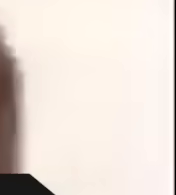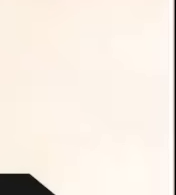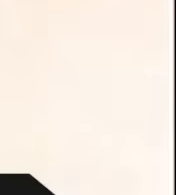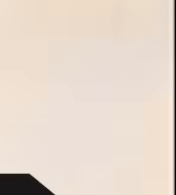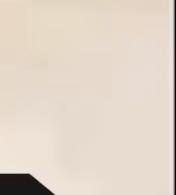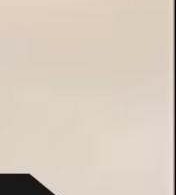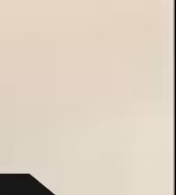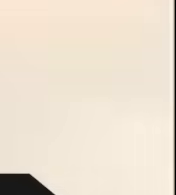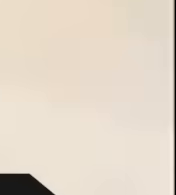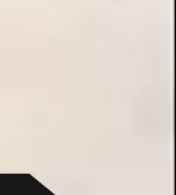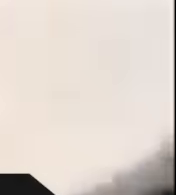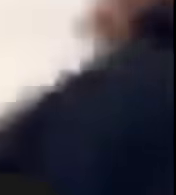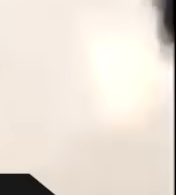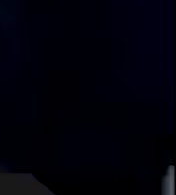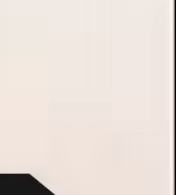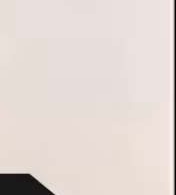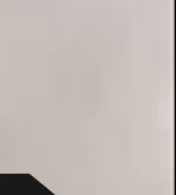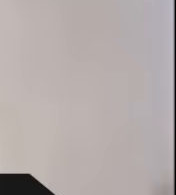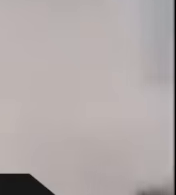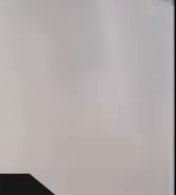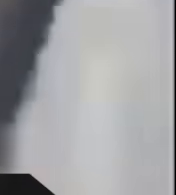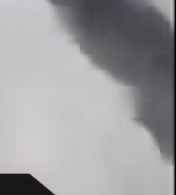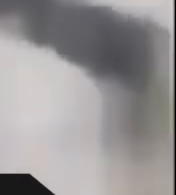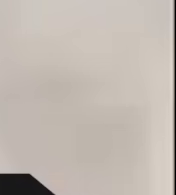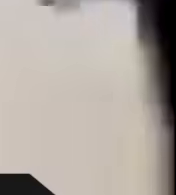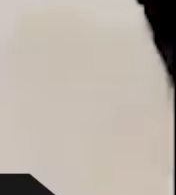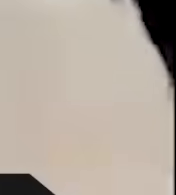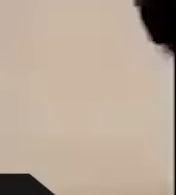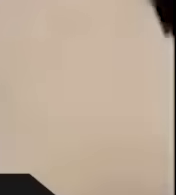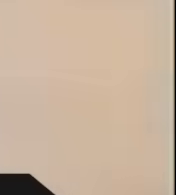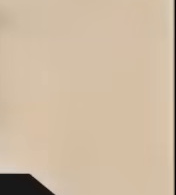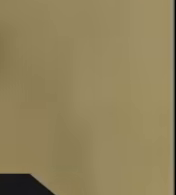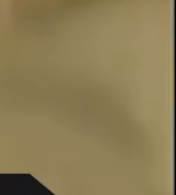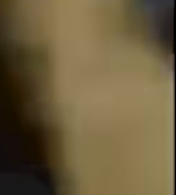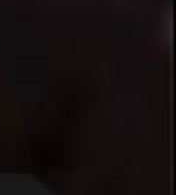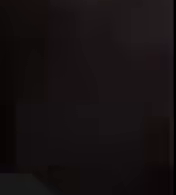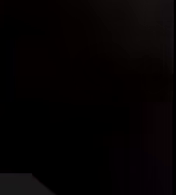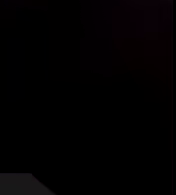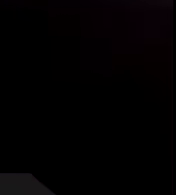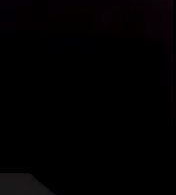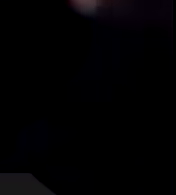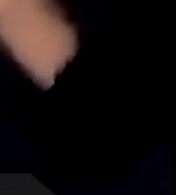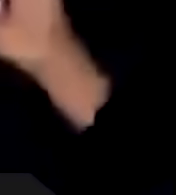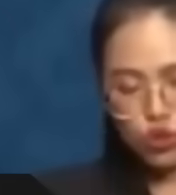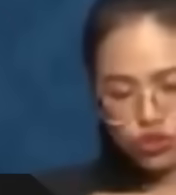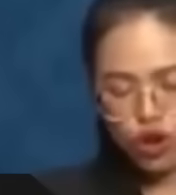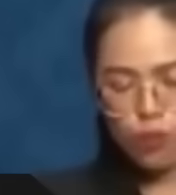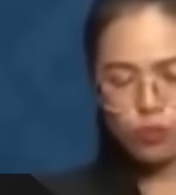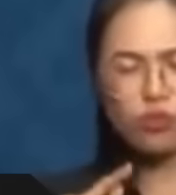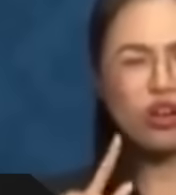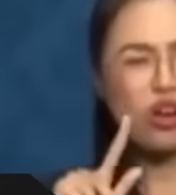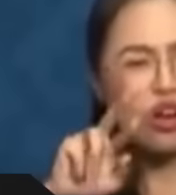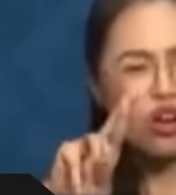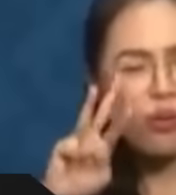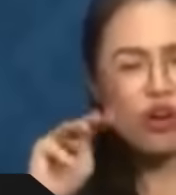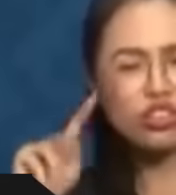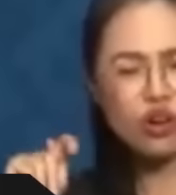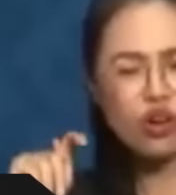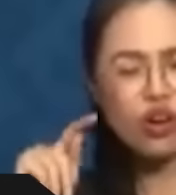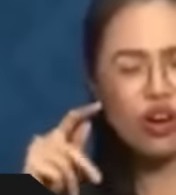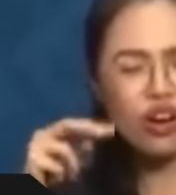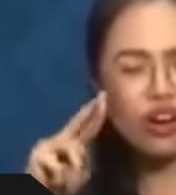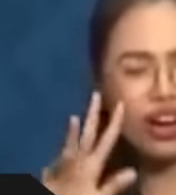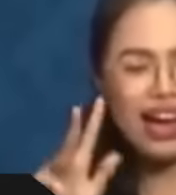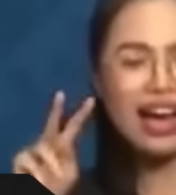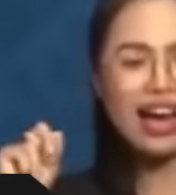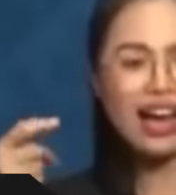อทางตำรวจที่จะสอบสวนเพิ่มเติมเรื่องการที่ยึดทรัพย์มาได้ระยะหนึ่งก็ต้องมีการขยายผลต่อส่วนของสคบ